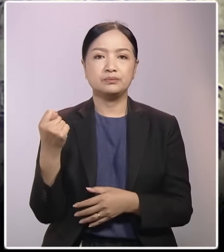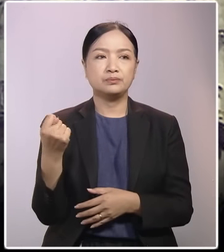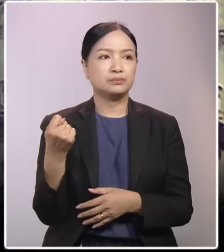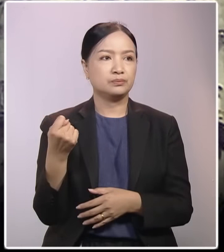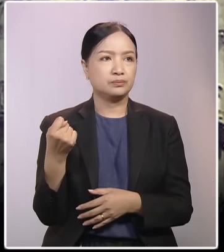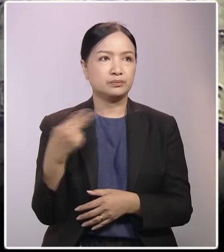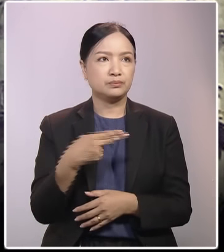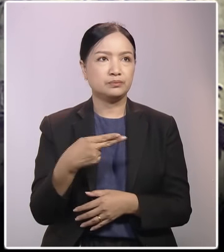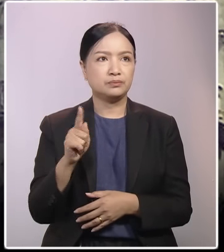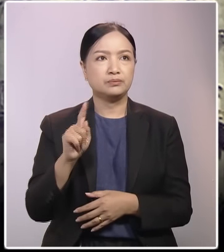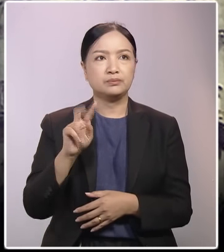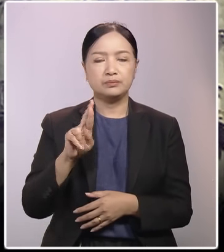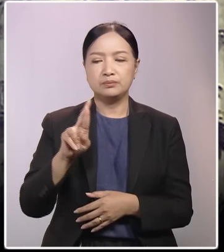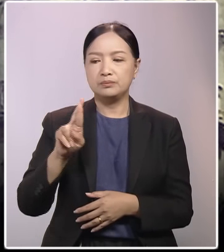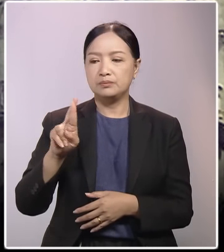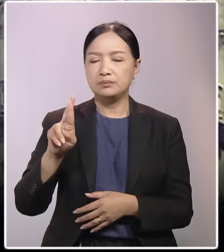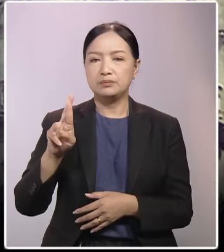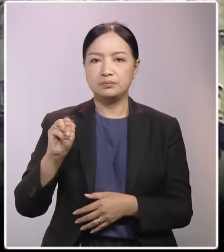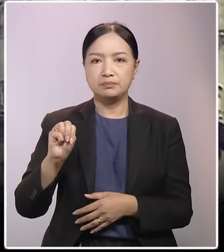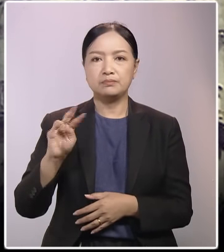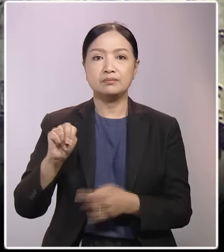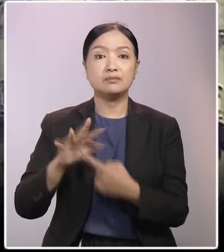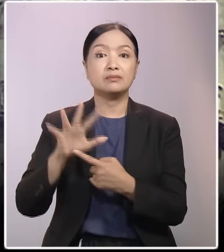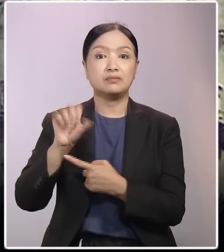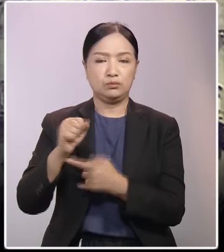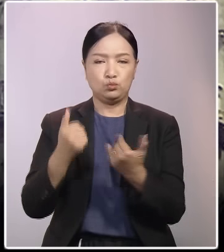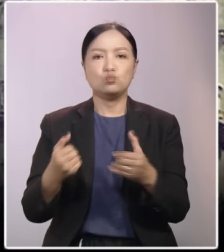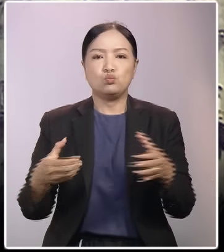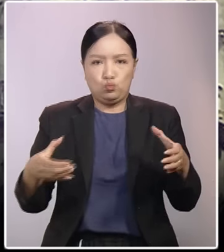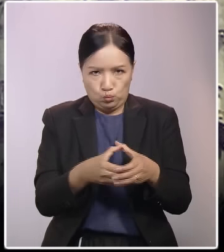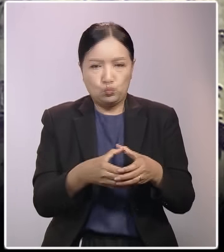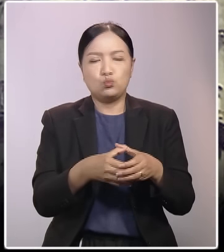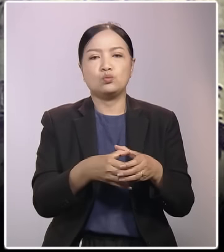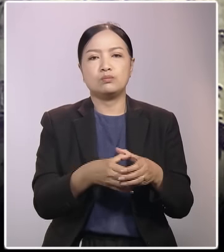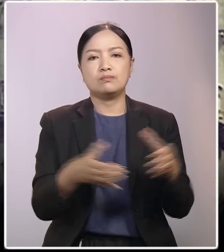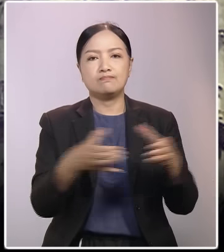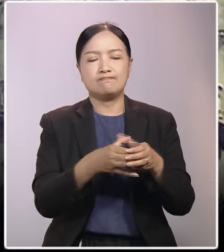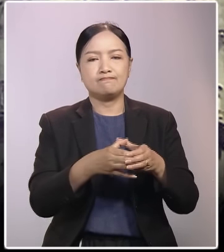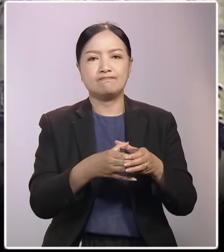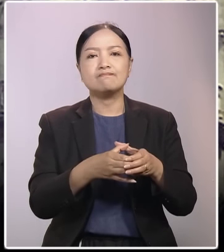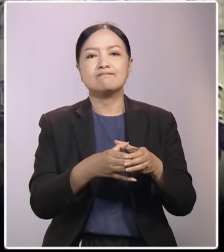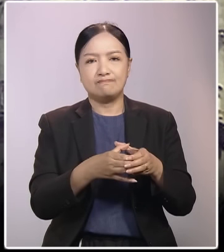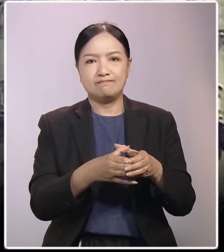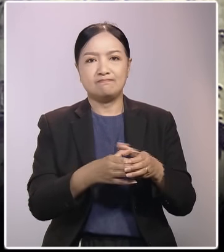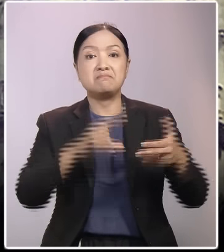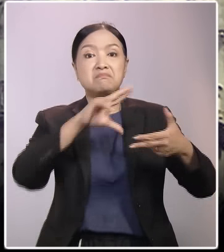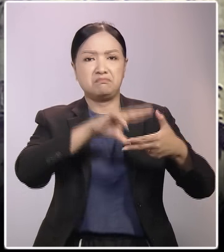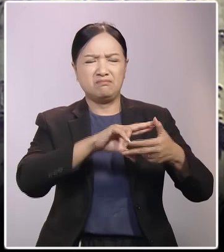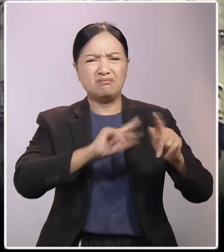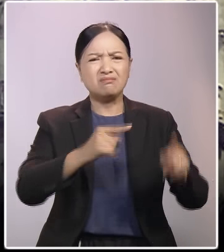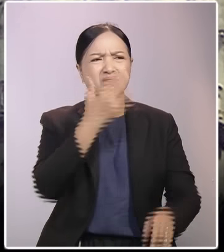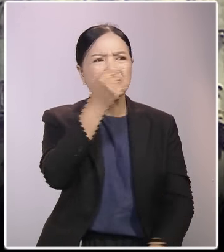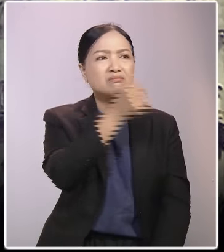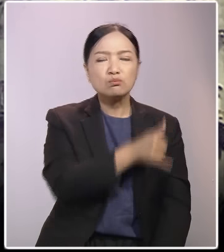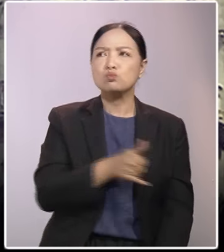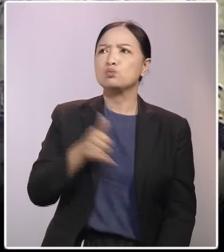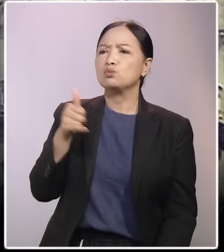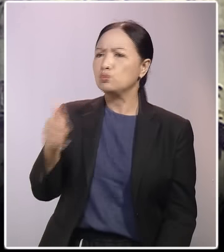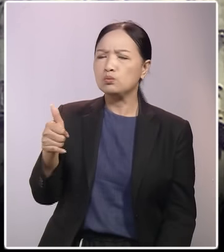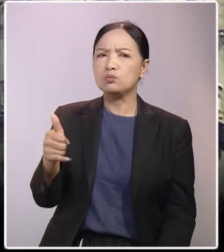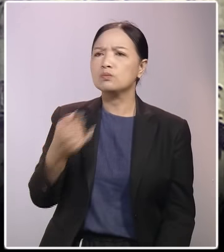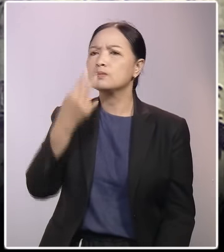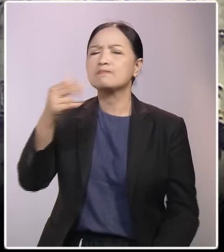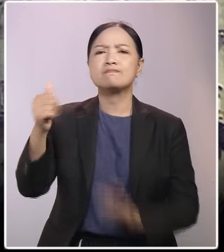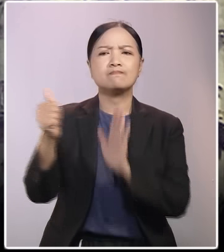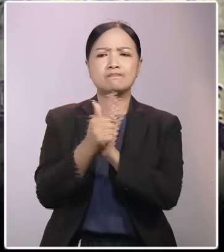นะฮะว่าคุณธรรมนัสยังอยู่พรรคพลังประชารัฐแต่ทำไมถึงมีคุณธรรมนัสไปปรากฏตัวอยู่ในหน้าเพจที่เรา